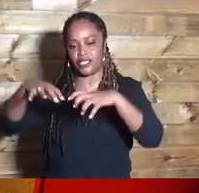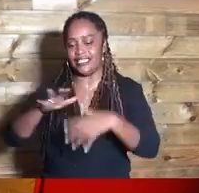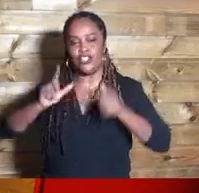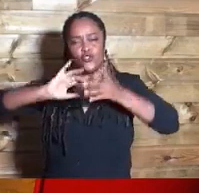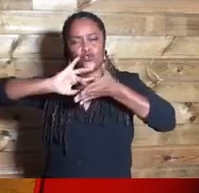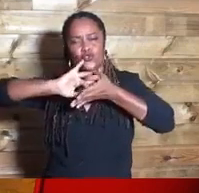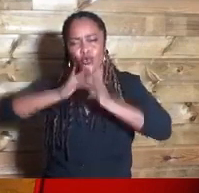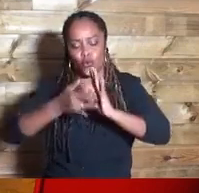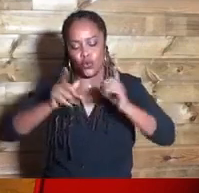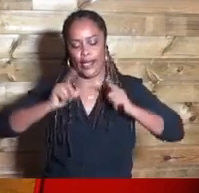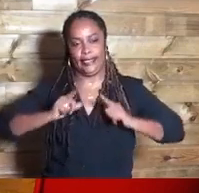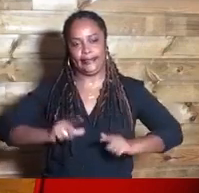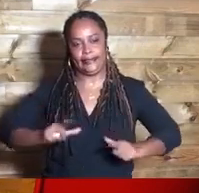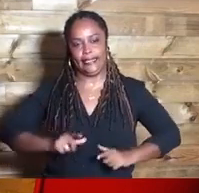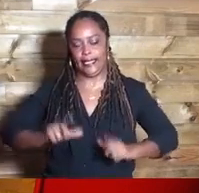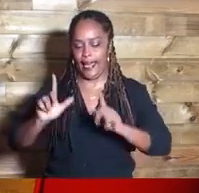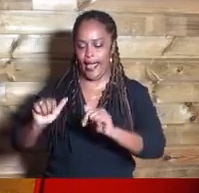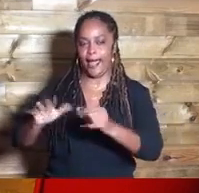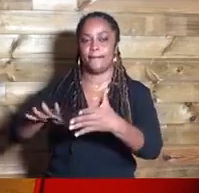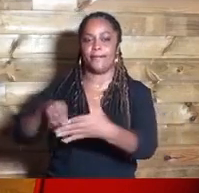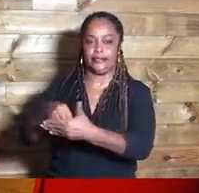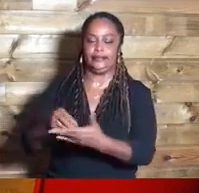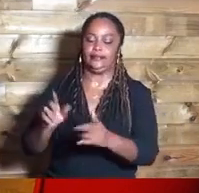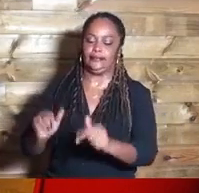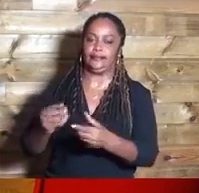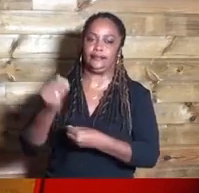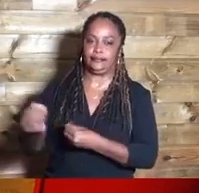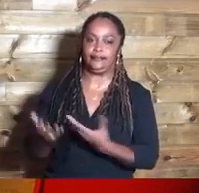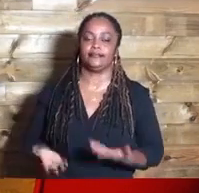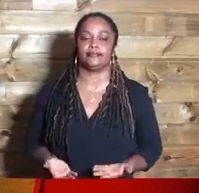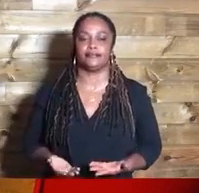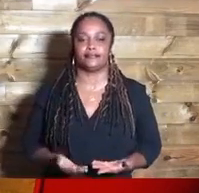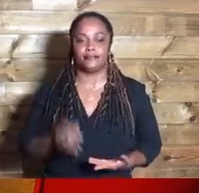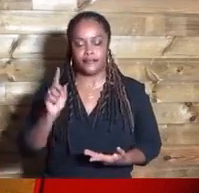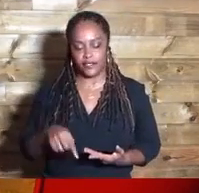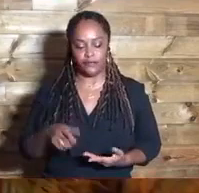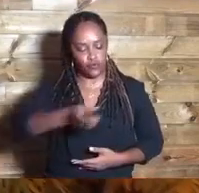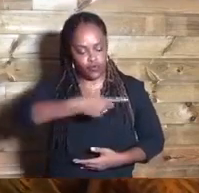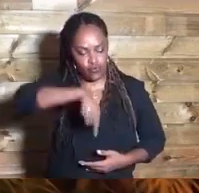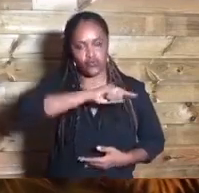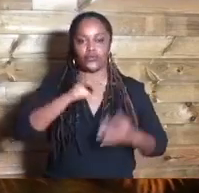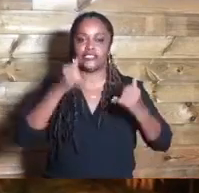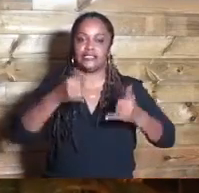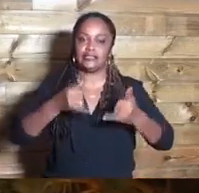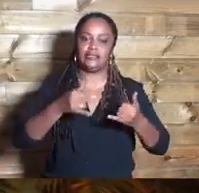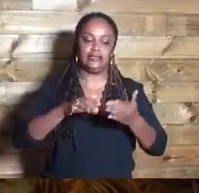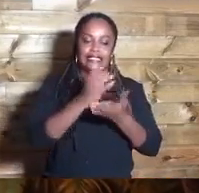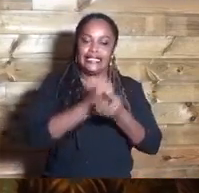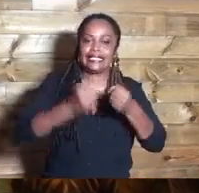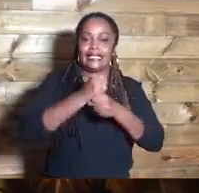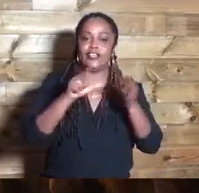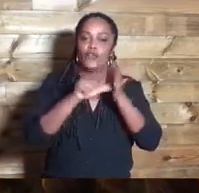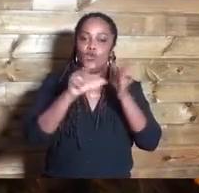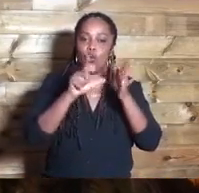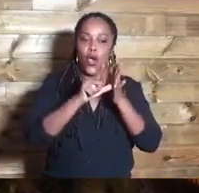Changer et la loi et la norme pour que nous puissions produire nos propres lois, nos propres normes pays, comme par